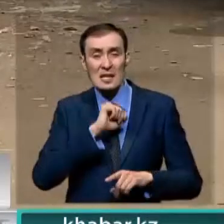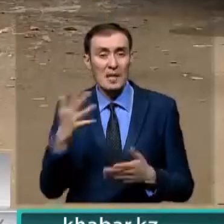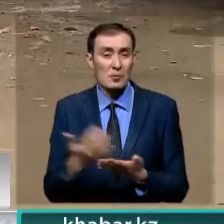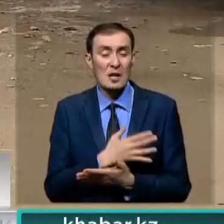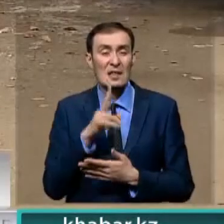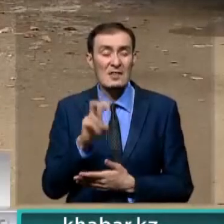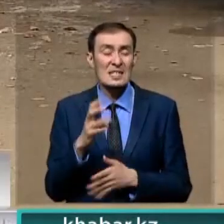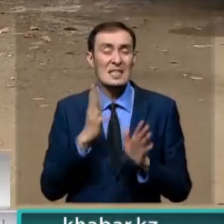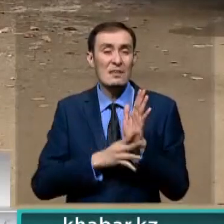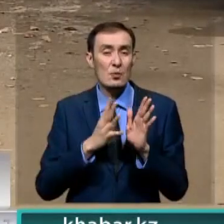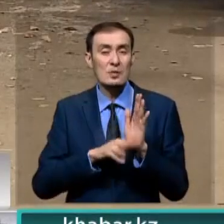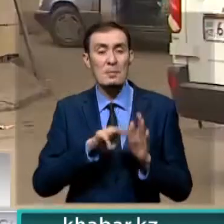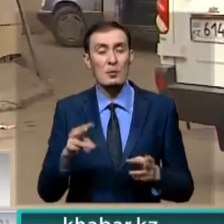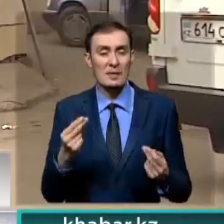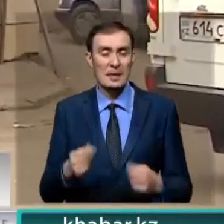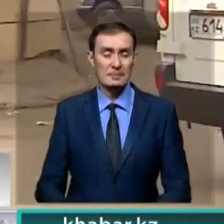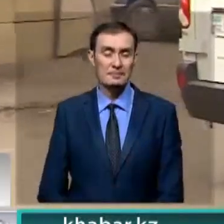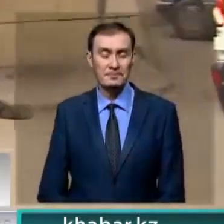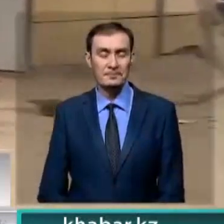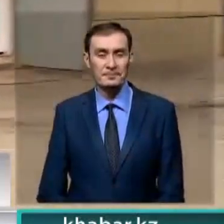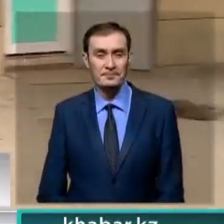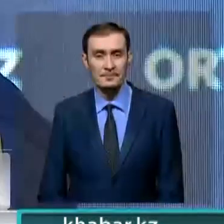290 миллионов тенге